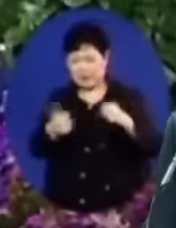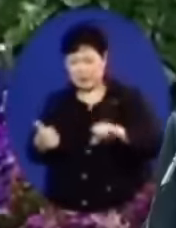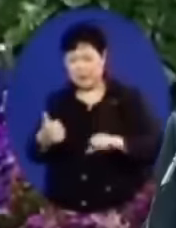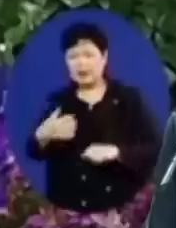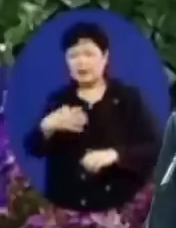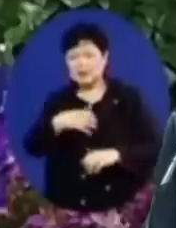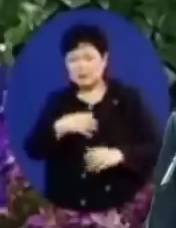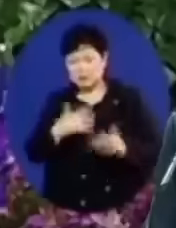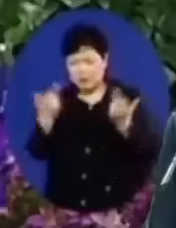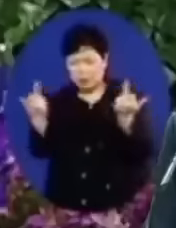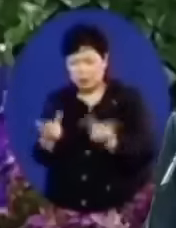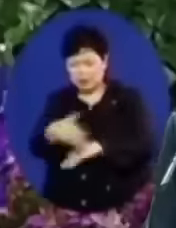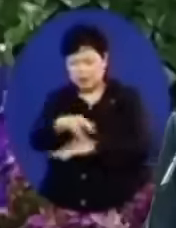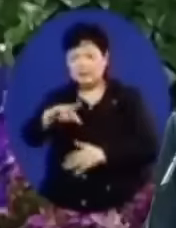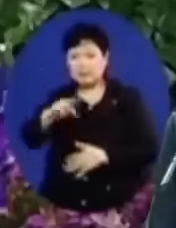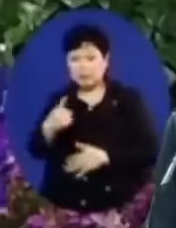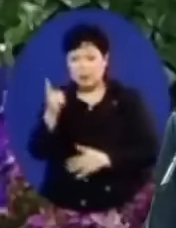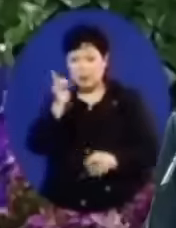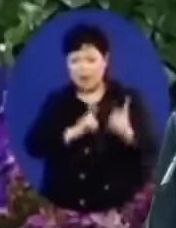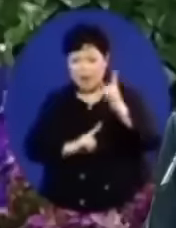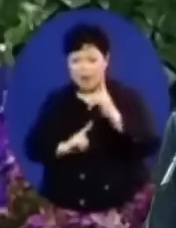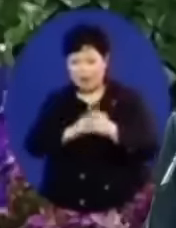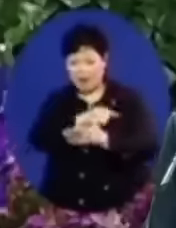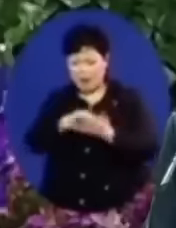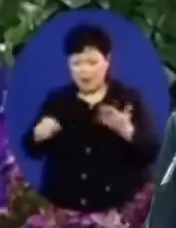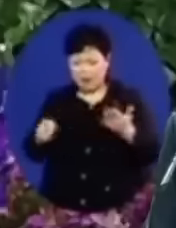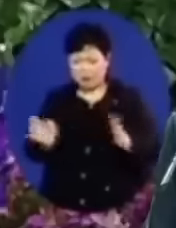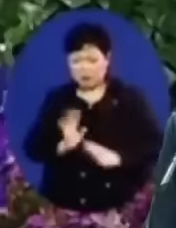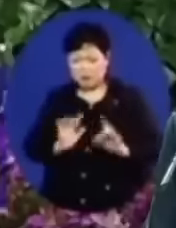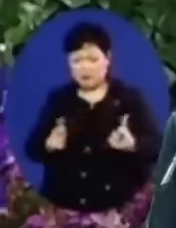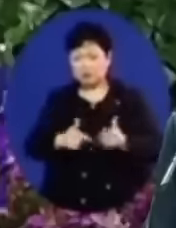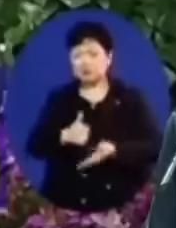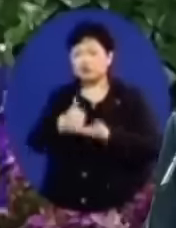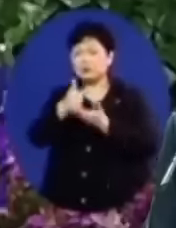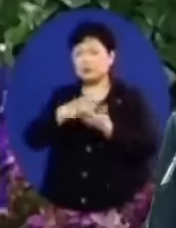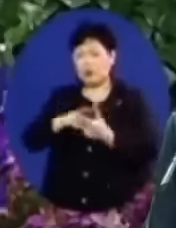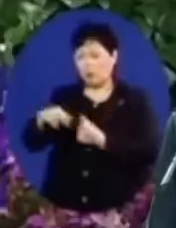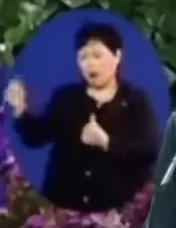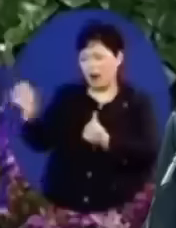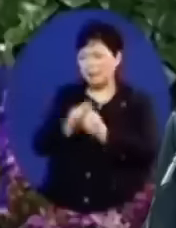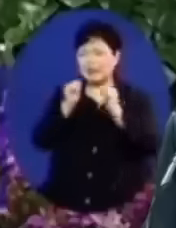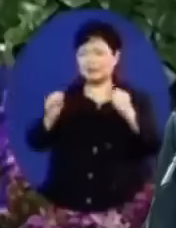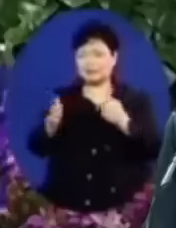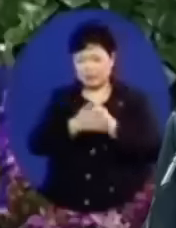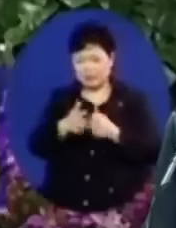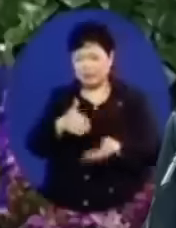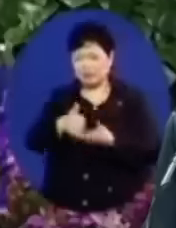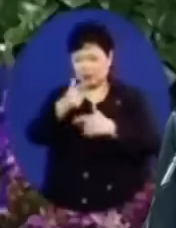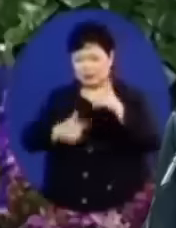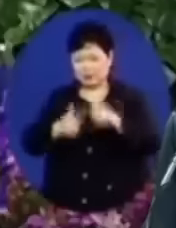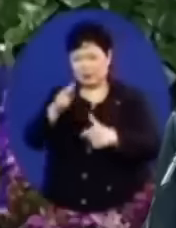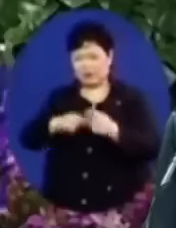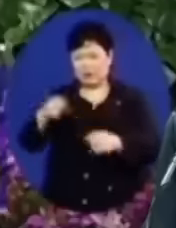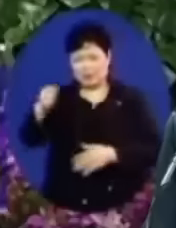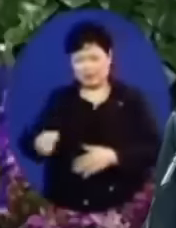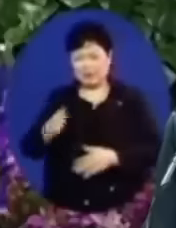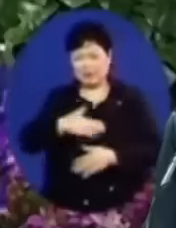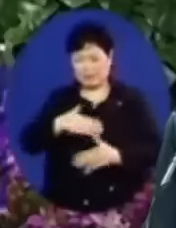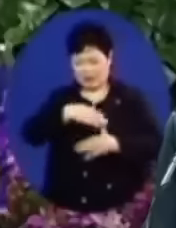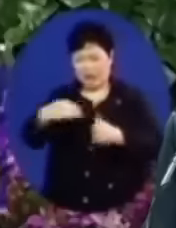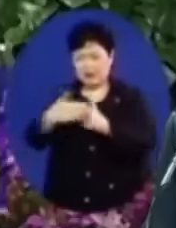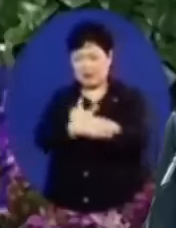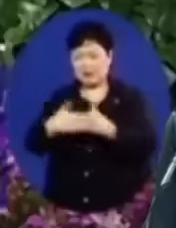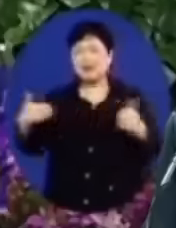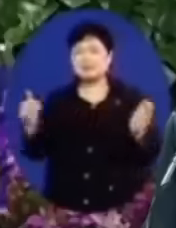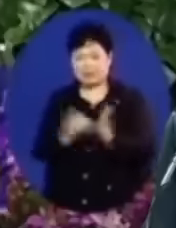음침한 골짜기로 다닐지라도 해를 두려워하지 않을 것은 주께서 나와 함께 하심이라. 주의 지팡이와 막대기가 나를